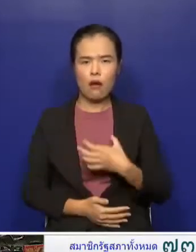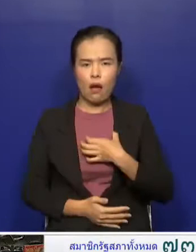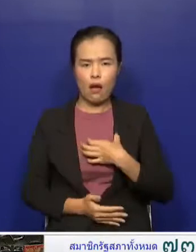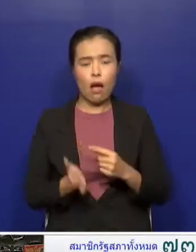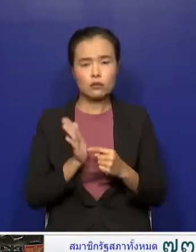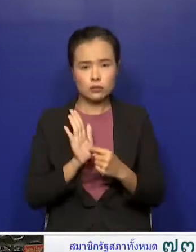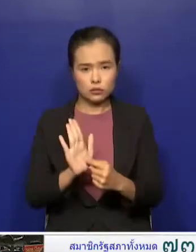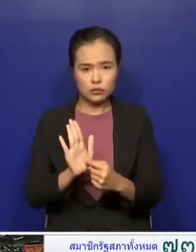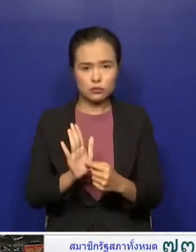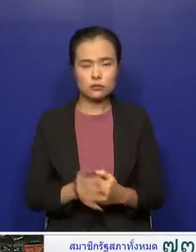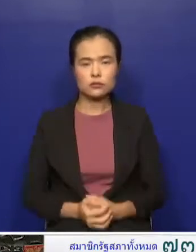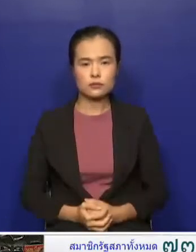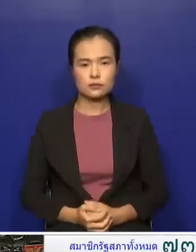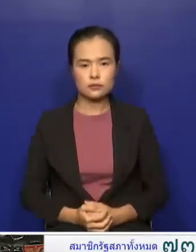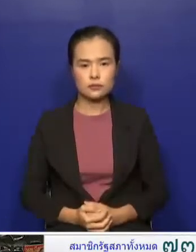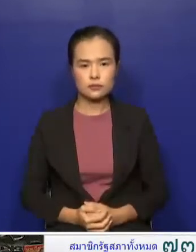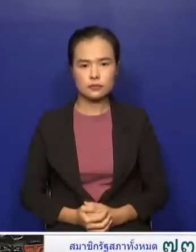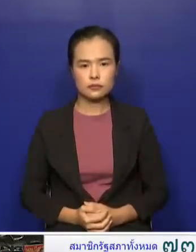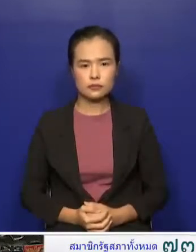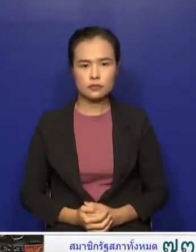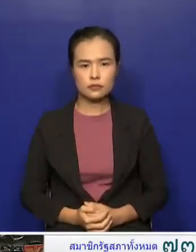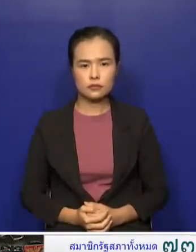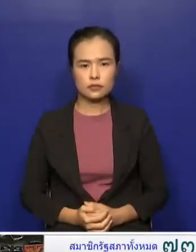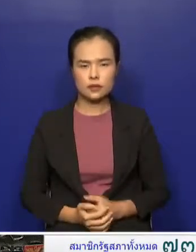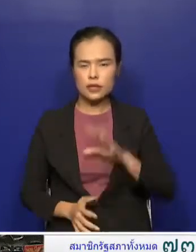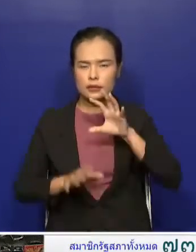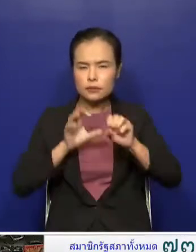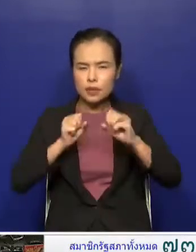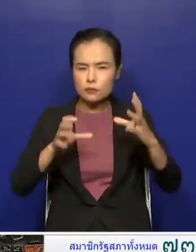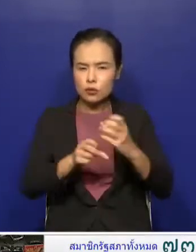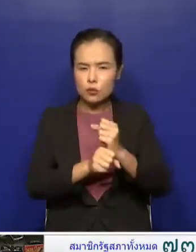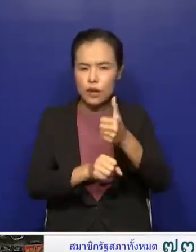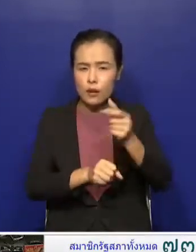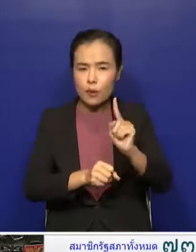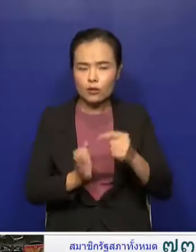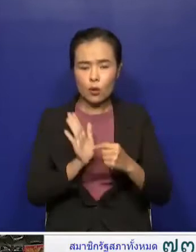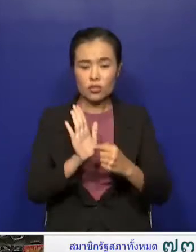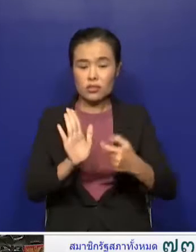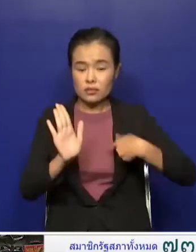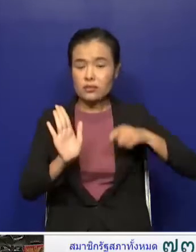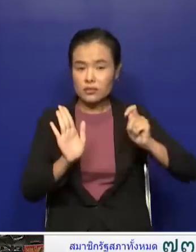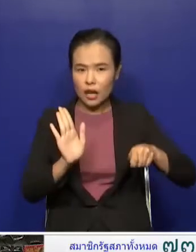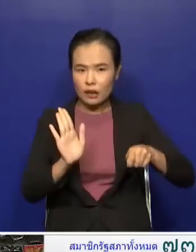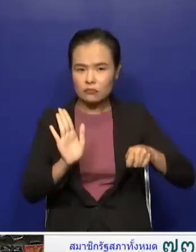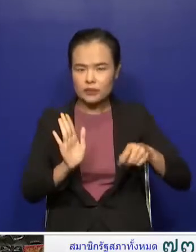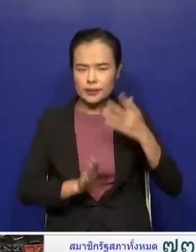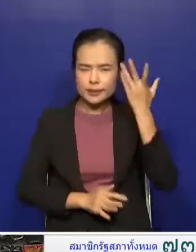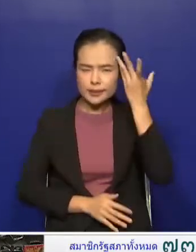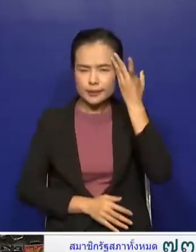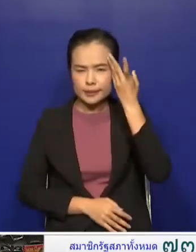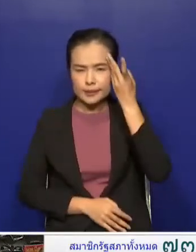ยื่นก็จับกระแสความได้ว่าฝ่ายที่อยากจะยื่นไปให้สารเนี่ยมีความวิตก